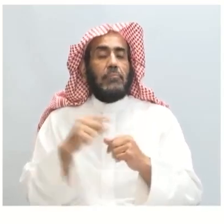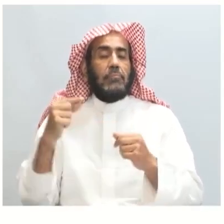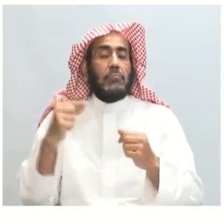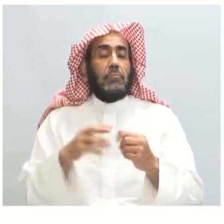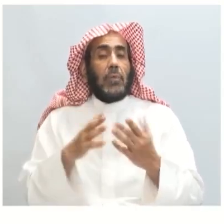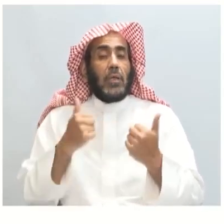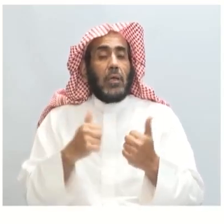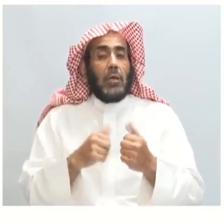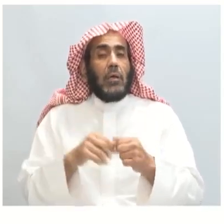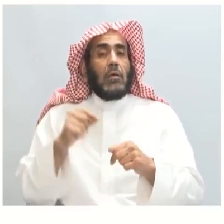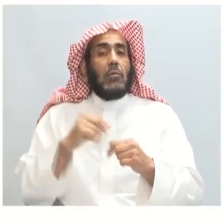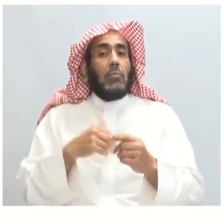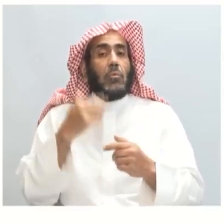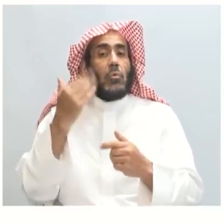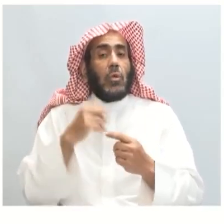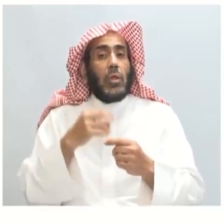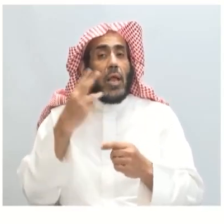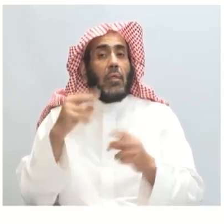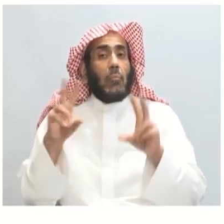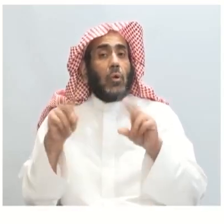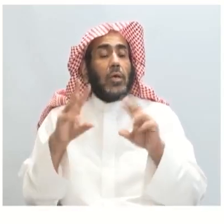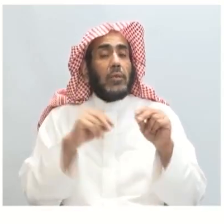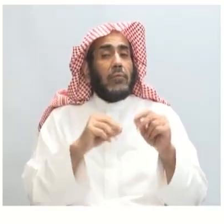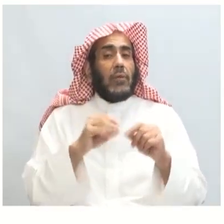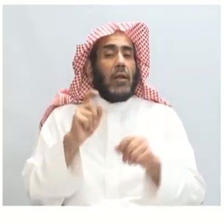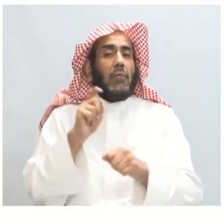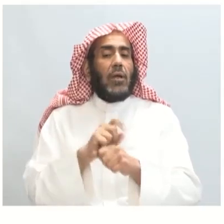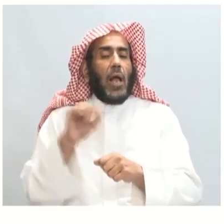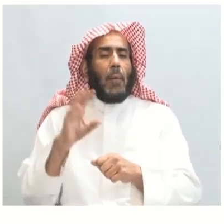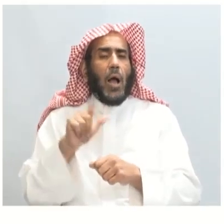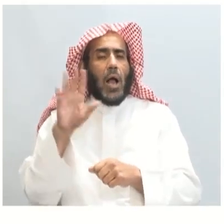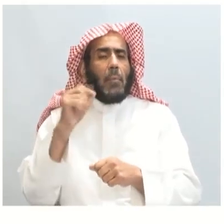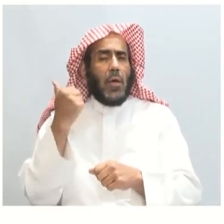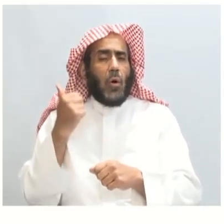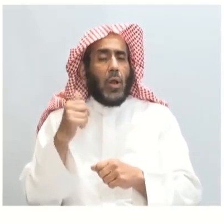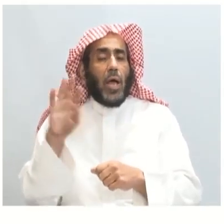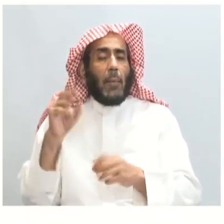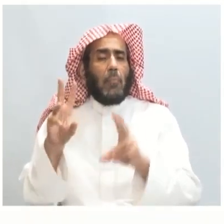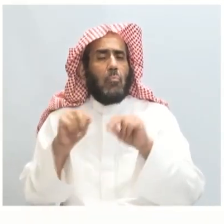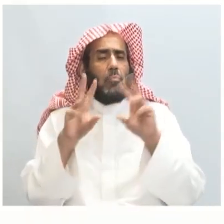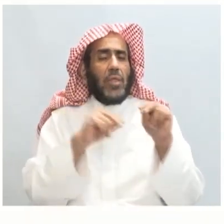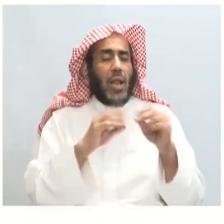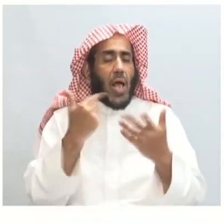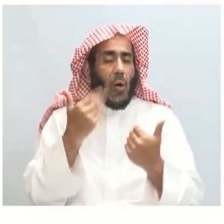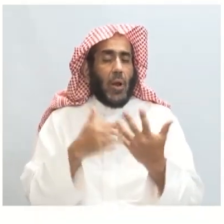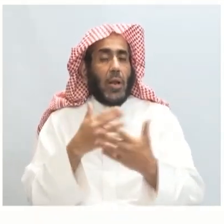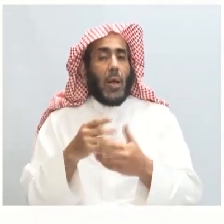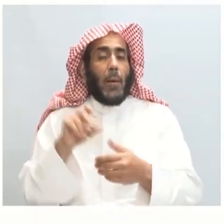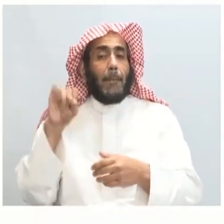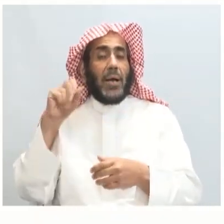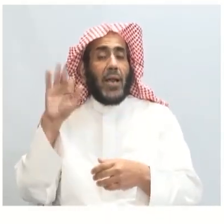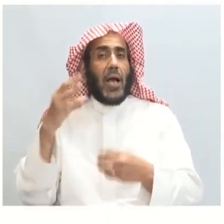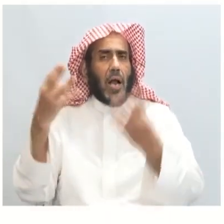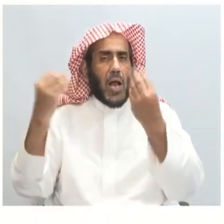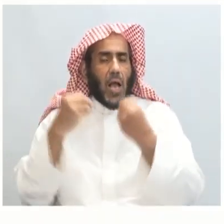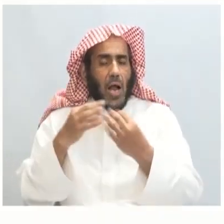اتي بمثابه بثلاثه مرادفات للفعل حبك فماذا قلنا سابقا منحك